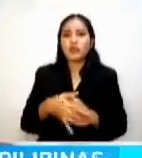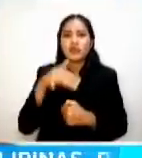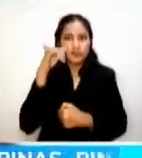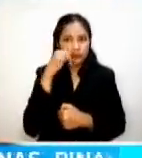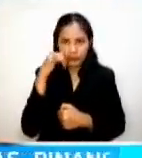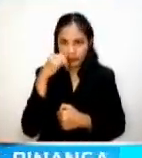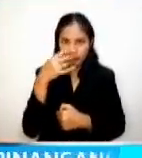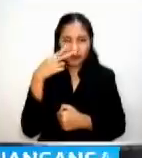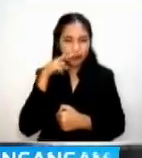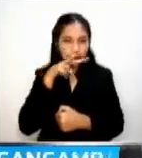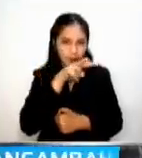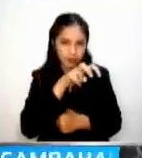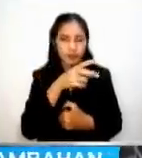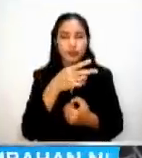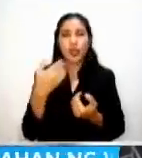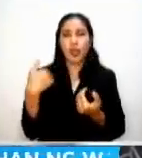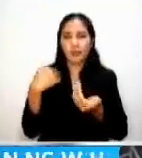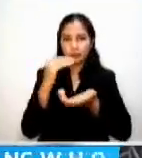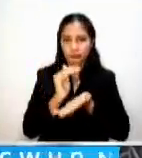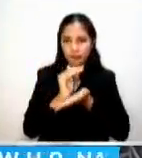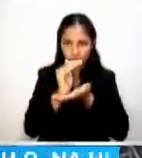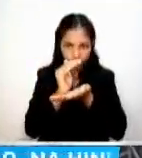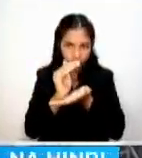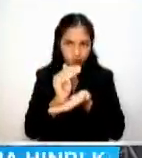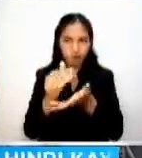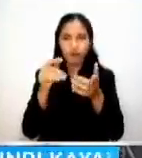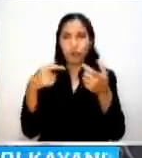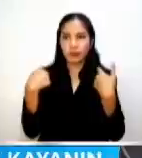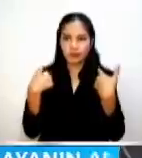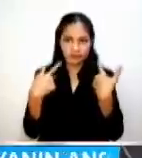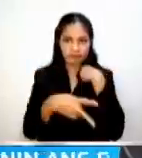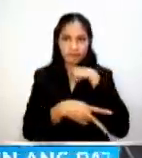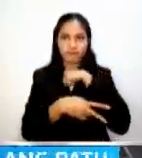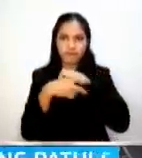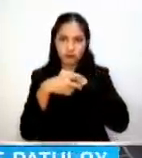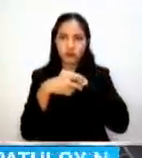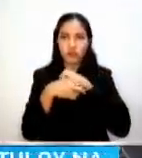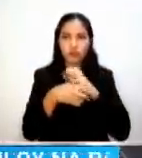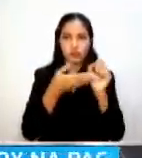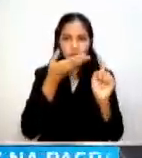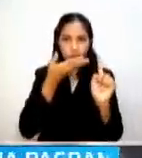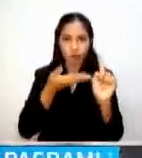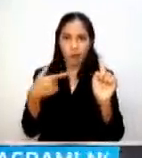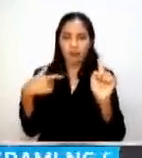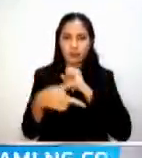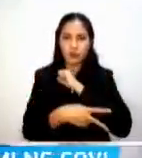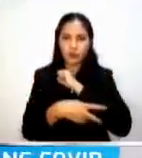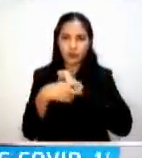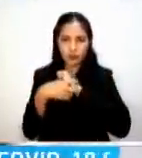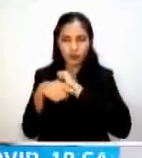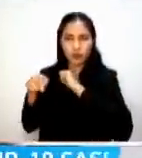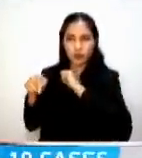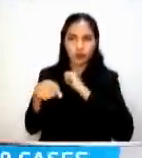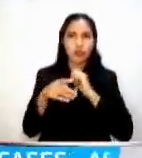City. Sinipat ng dalawang lalaki na yan ang lahat ng pwedeng nakawin sa isang tindahan sa barangay Pasunangka. Bago yan,